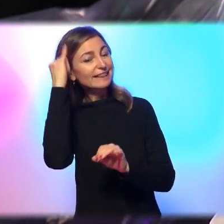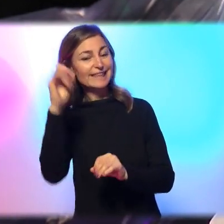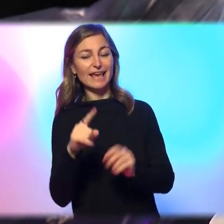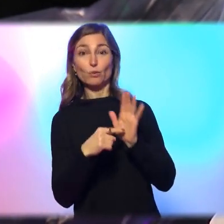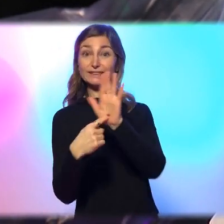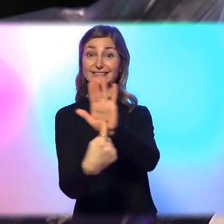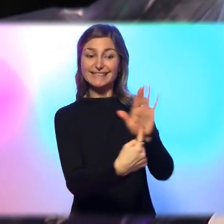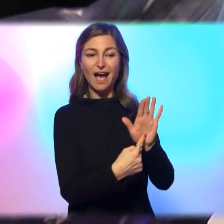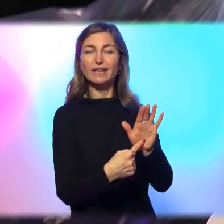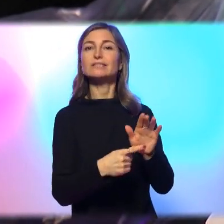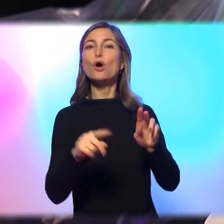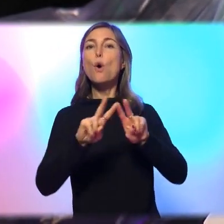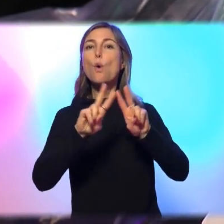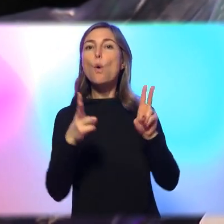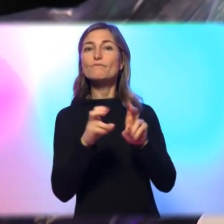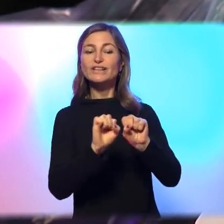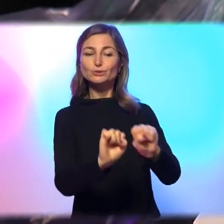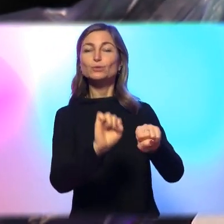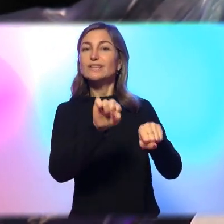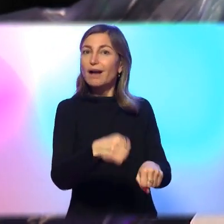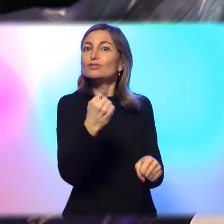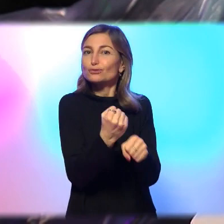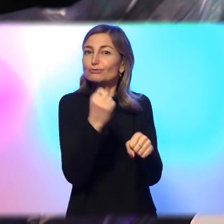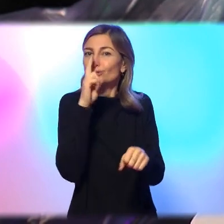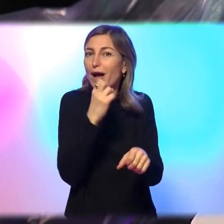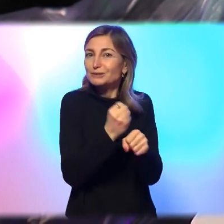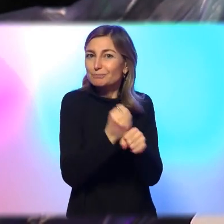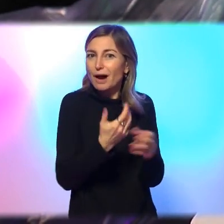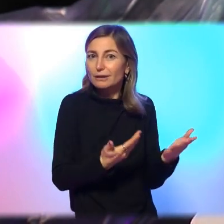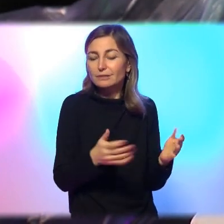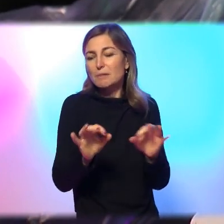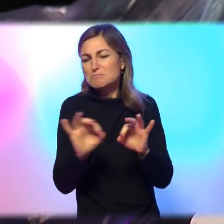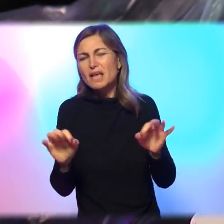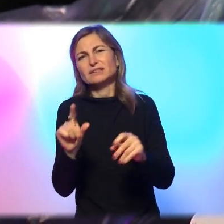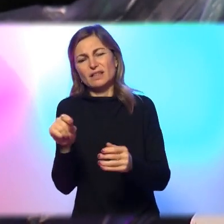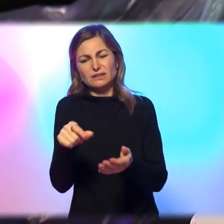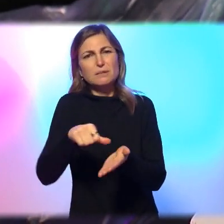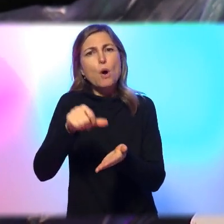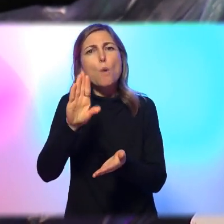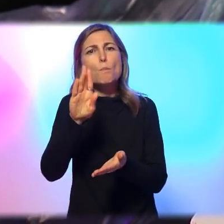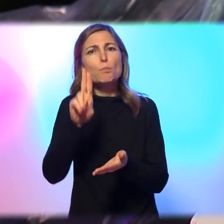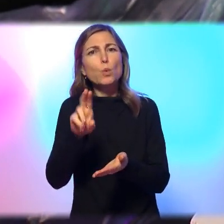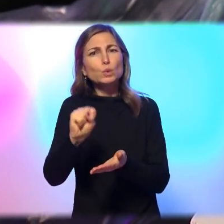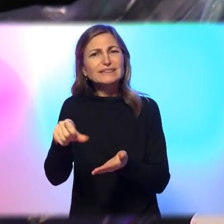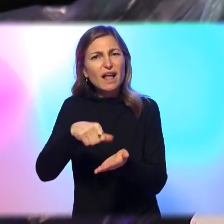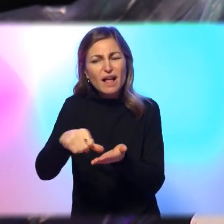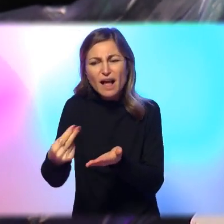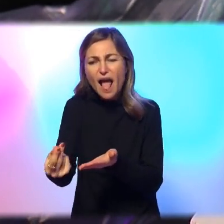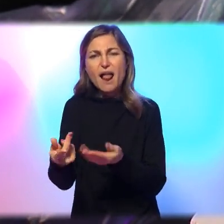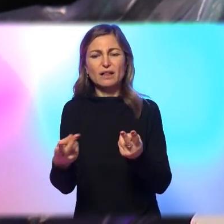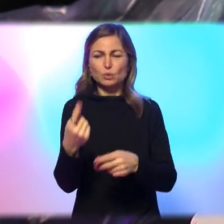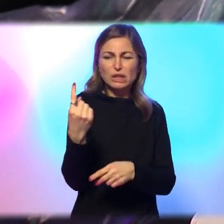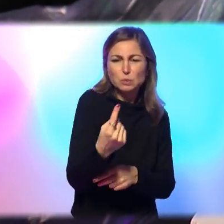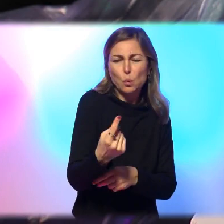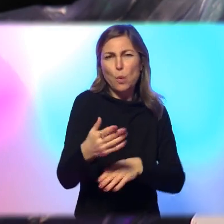Spaß machen kann. Finde ich besser als Bußgelder und irgendwelche Strafen oder mit Drohungen da zu operieren, sondern das motiviert